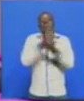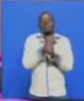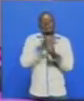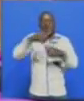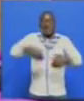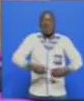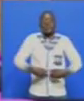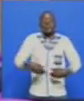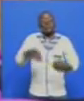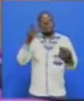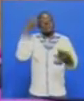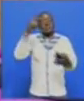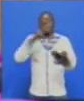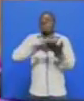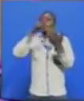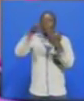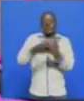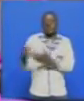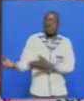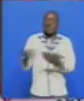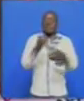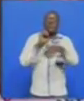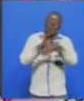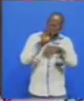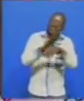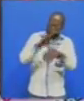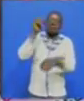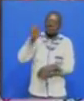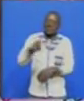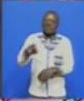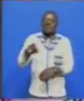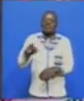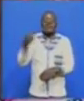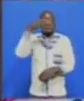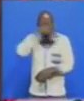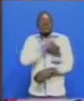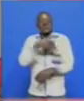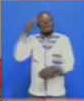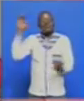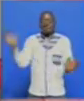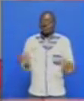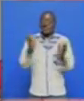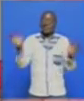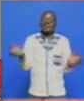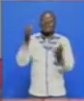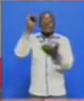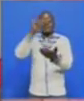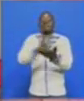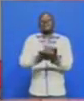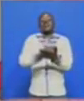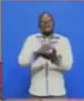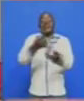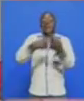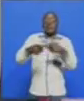de projets-là, pour leur apporter les conseils nécessaires. Les bénéficiaires ont encouragé l'initiative qui vient